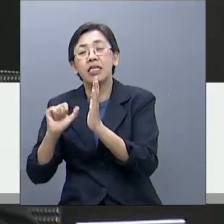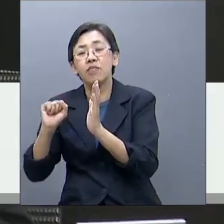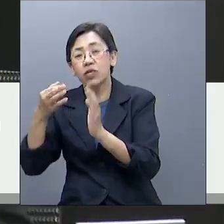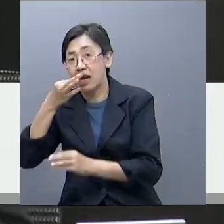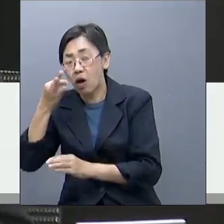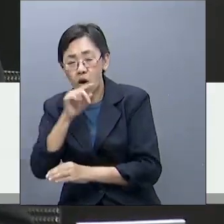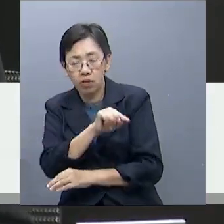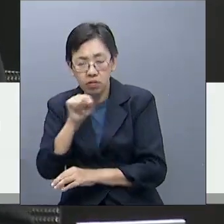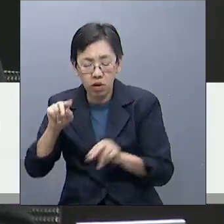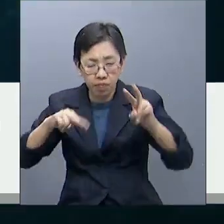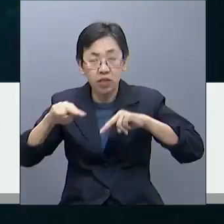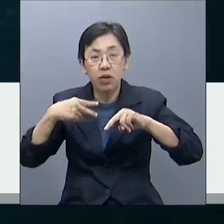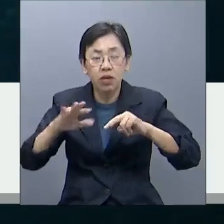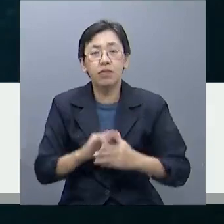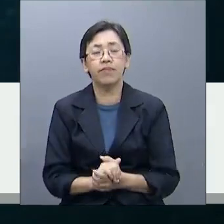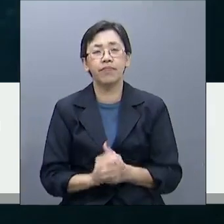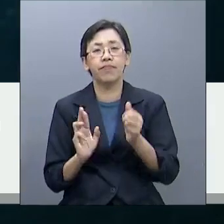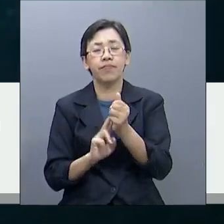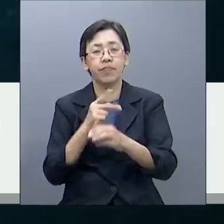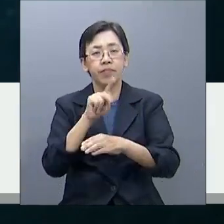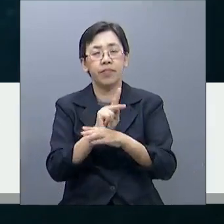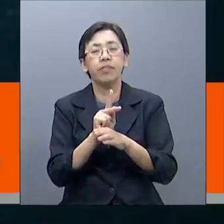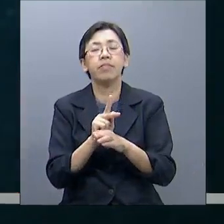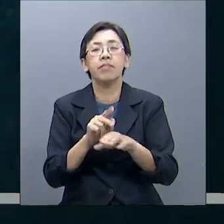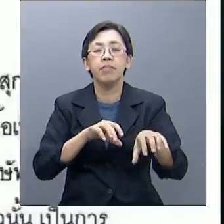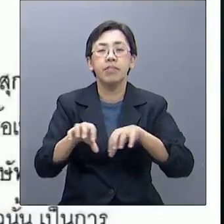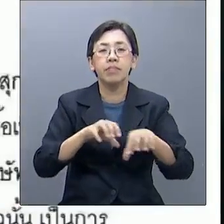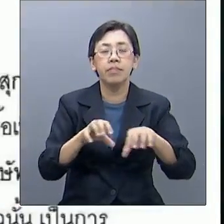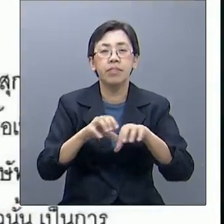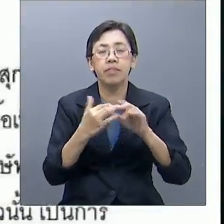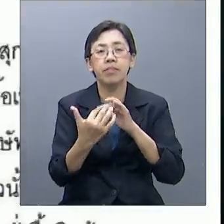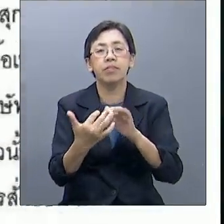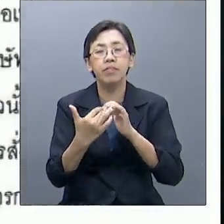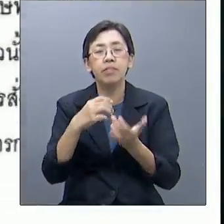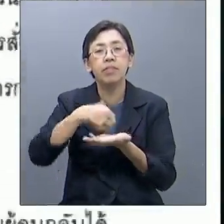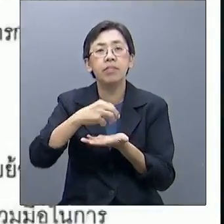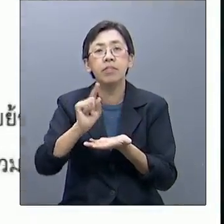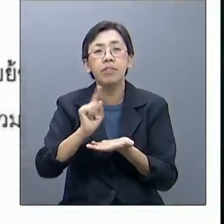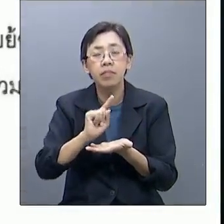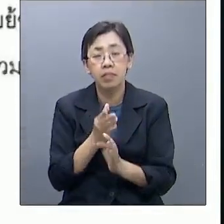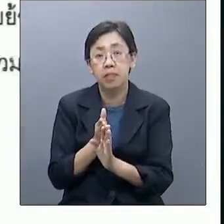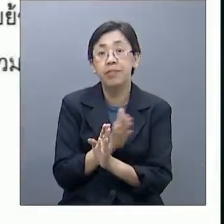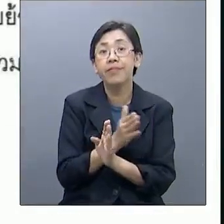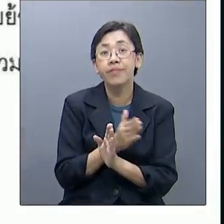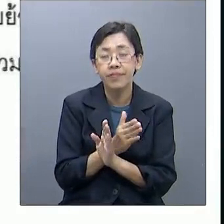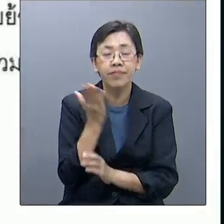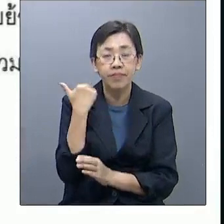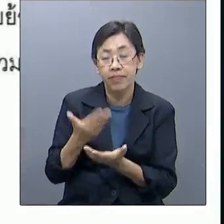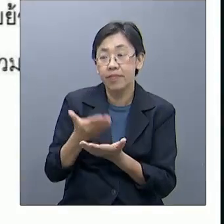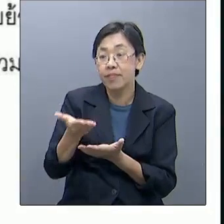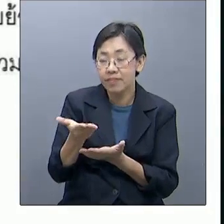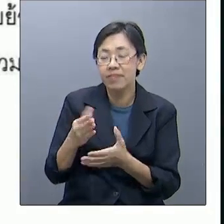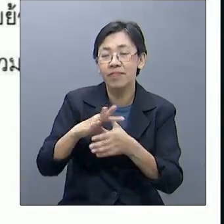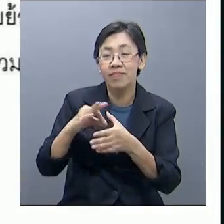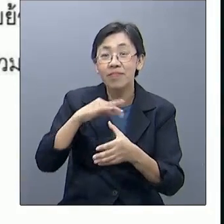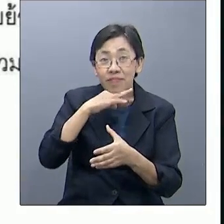ด้านนางสิริพรเดชสิงห์รองประธานเจ้าหน้าที่บริหารสายงานสื่อสารองค์กรยอมรับว่าก่อนหน้านี้เคยซื้อสินค้